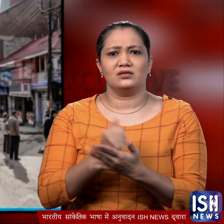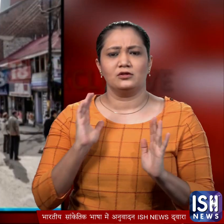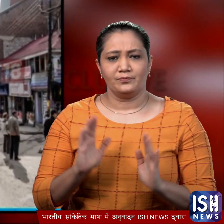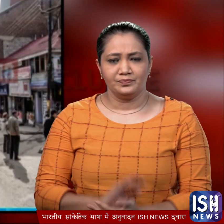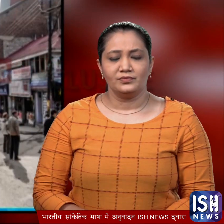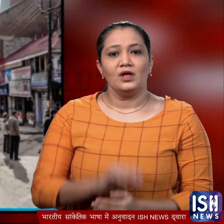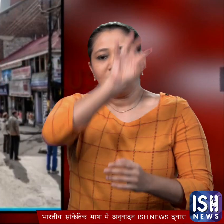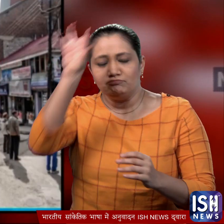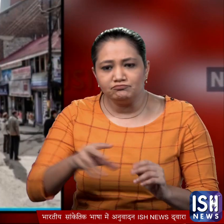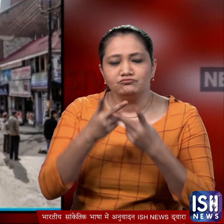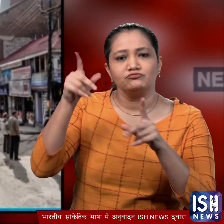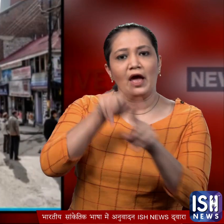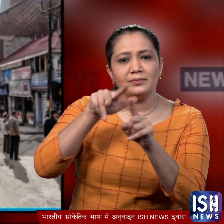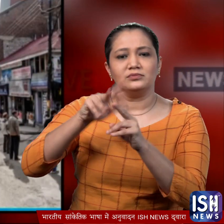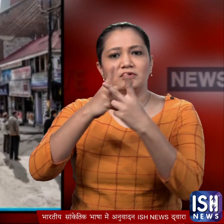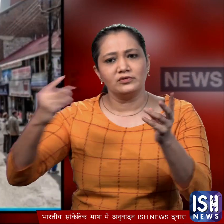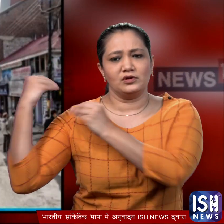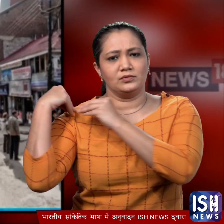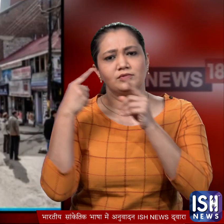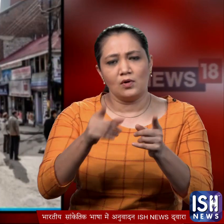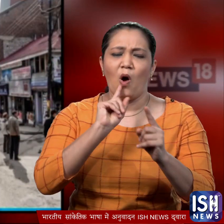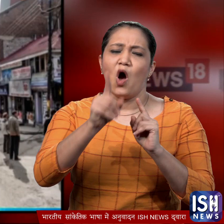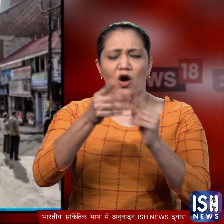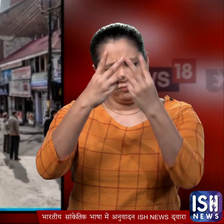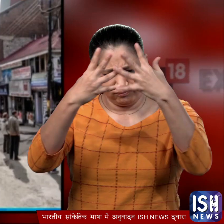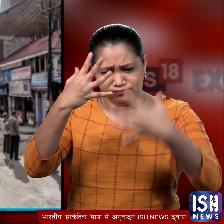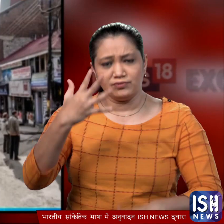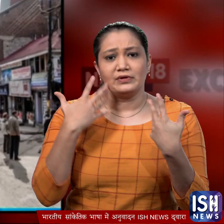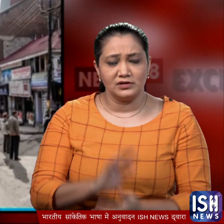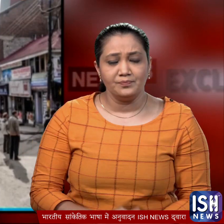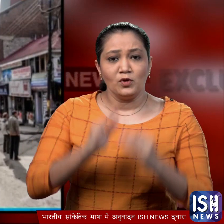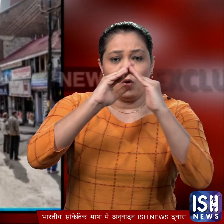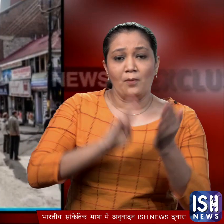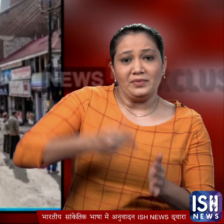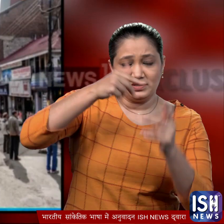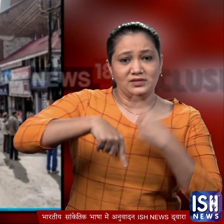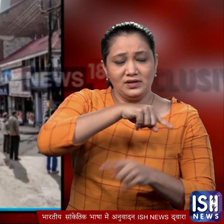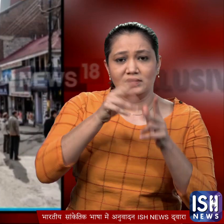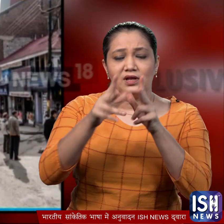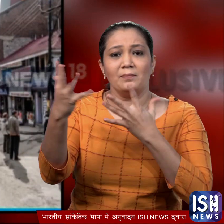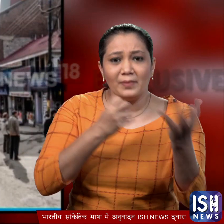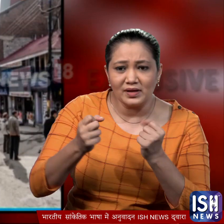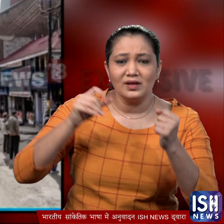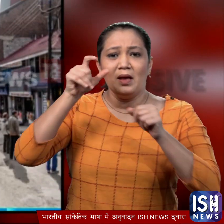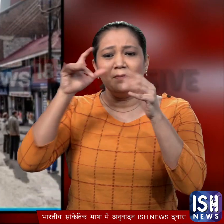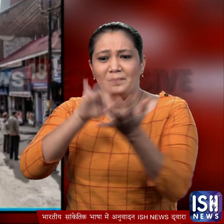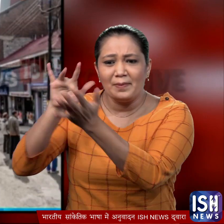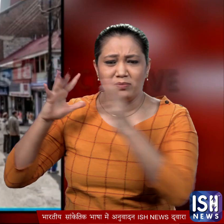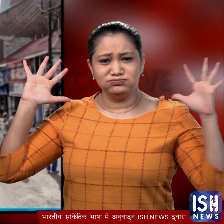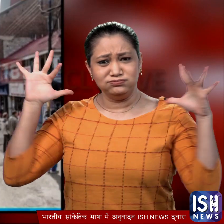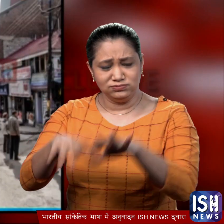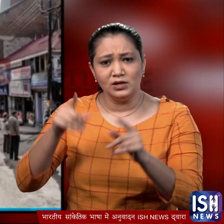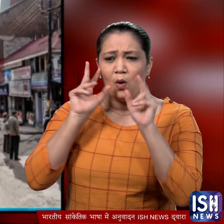काम में स्थानीय प्रशासन की भूमिका बढ़ा दी गई और कई निर्देश दिए गए। गृह मंत्रालय ने स्थानीय प्रशासन को बाजारों और भीड़ भाड़ वाली जगहों